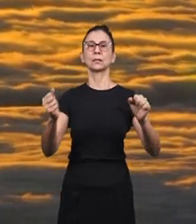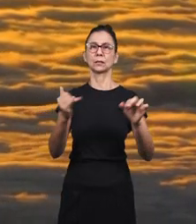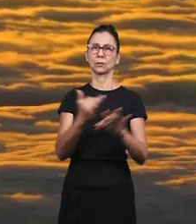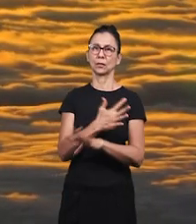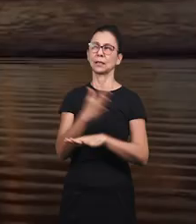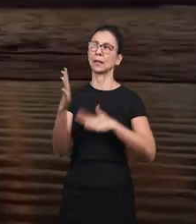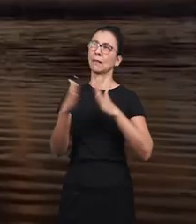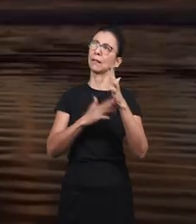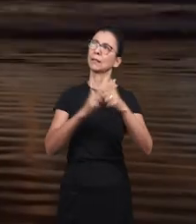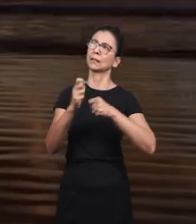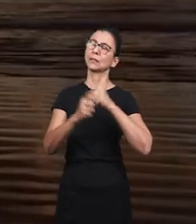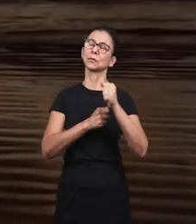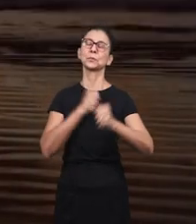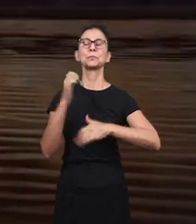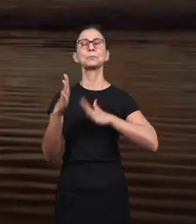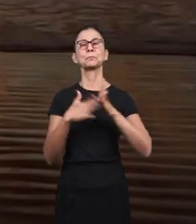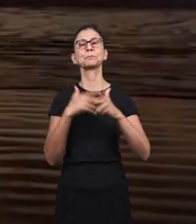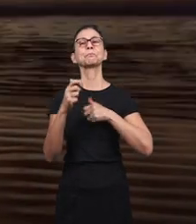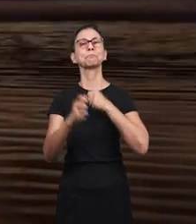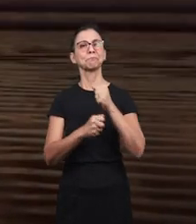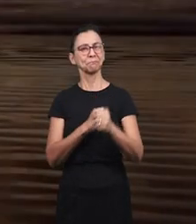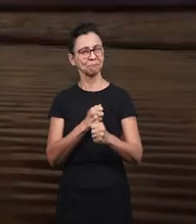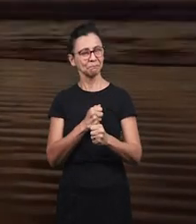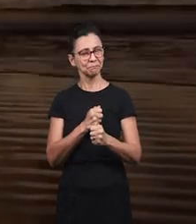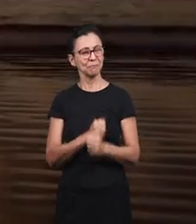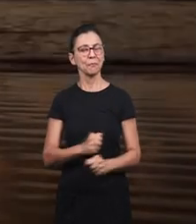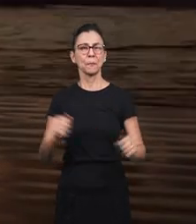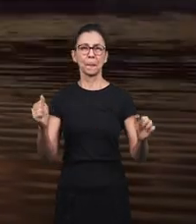Jesus. Glória, glória,